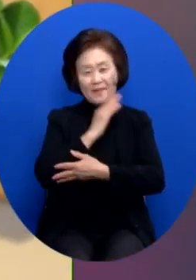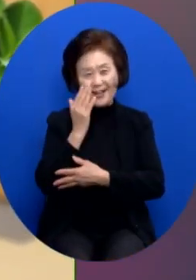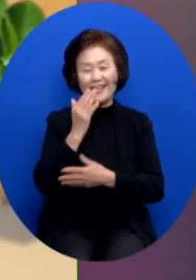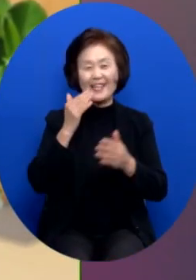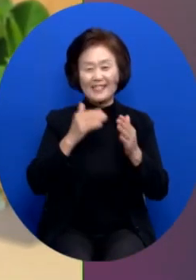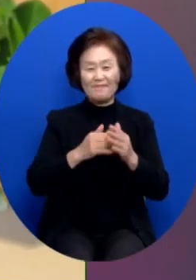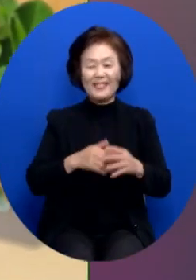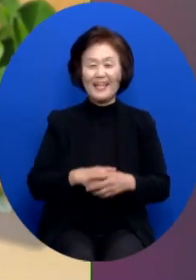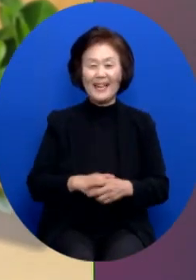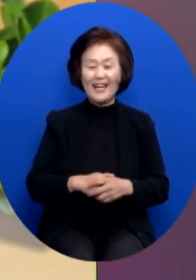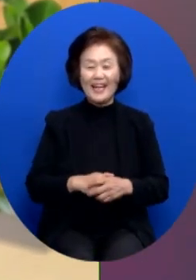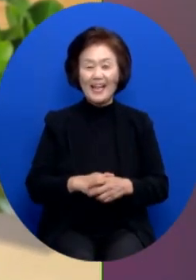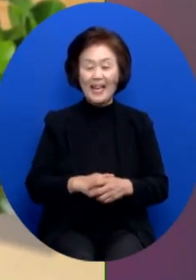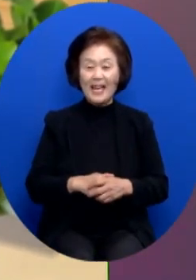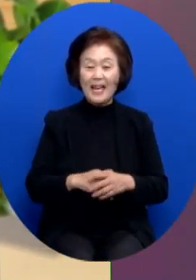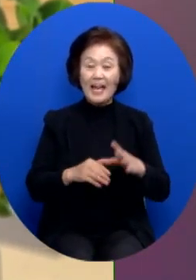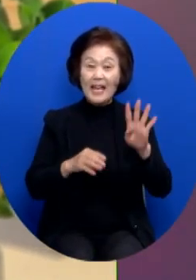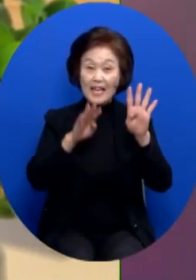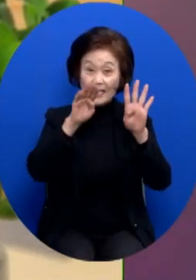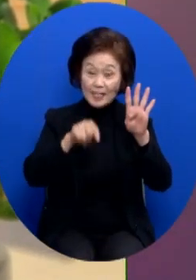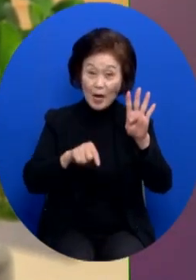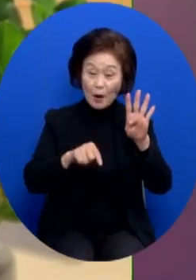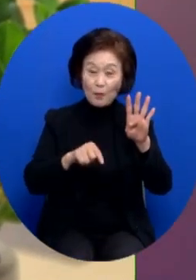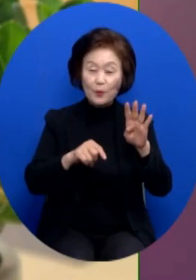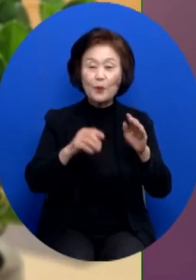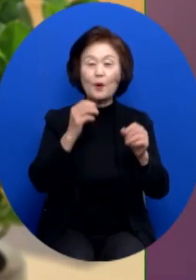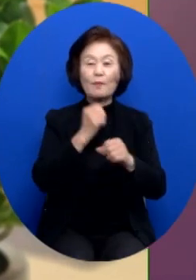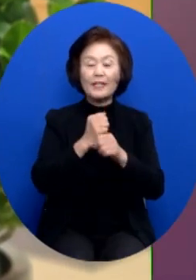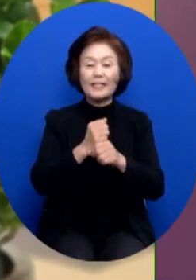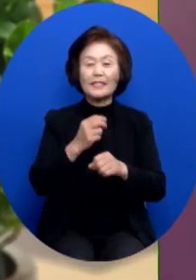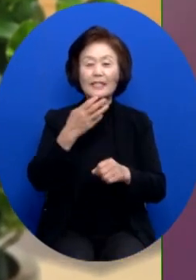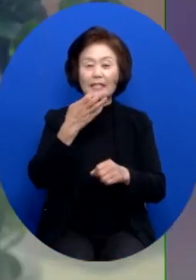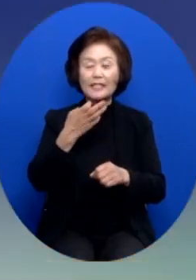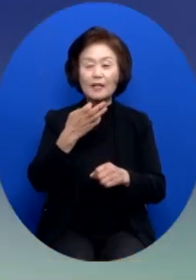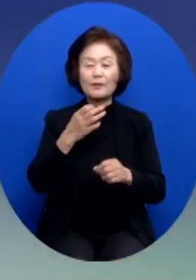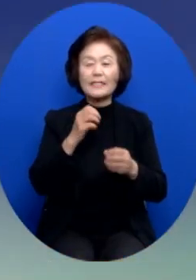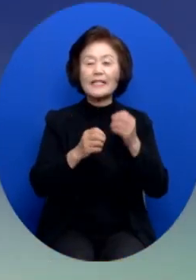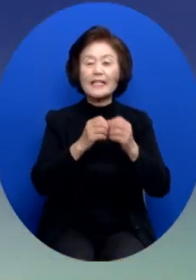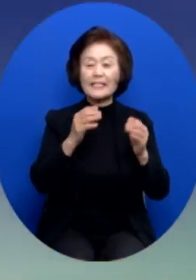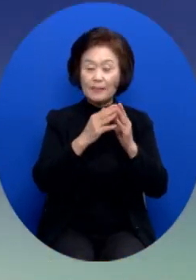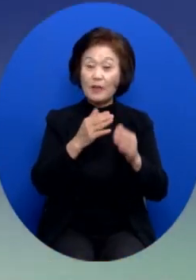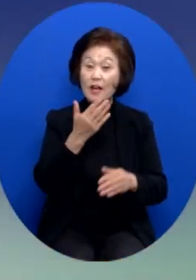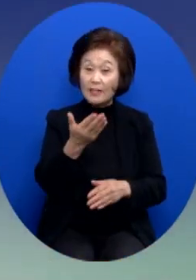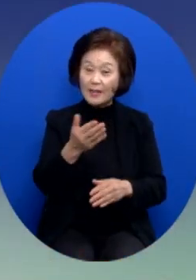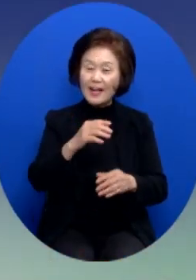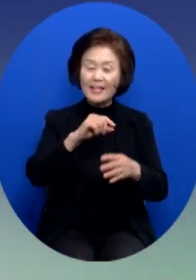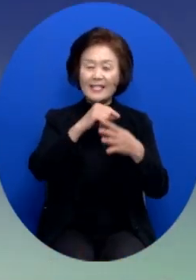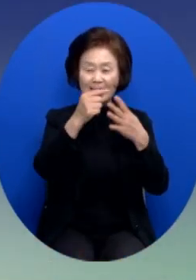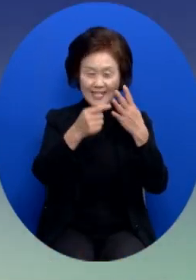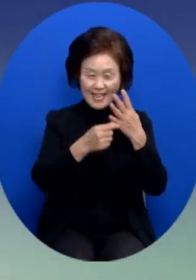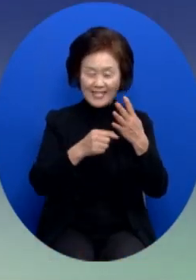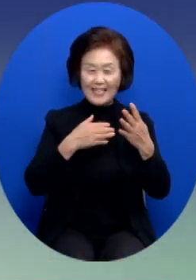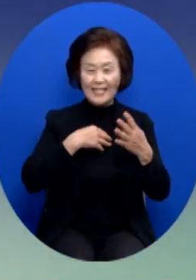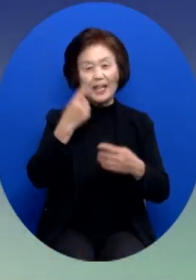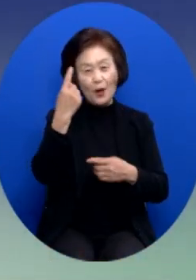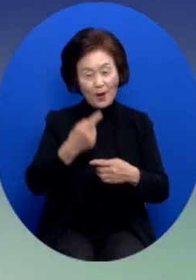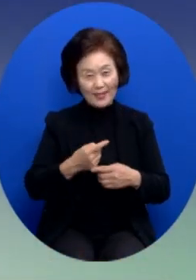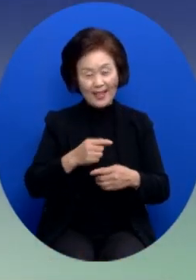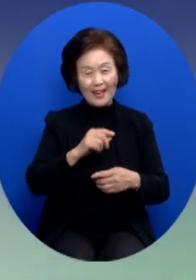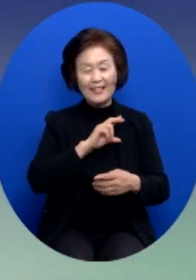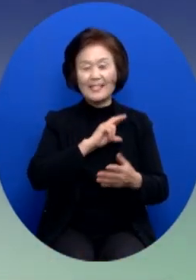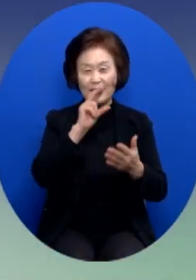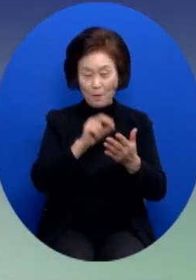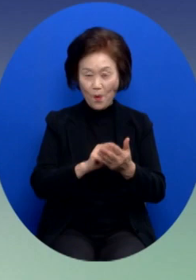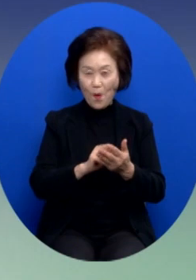개최합니다 총 4부로 구성된 13번째 시집 너라는 계절이 내게 왔다에는 소광석 목사의 감성적